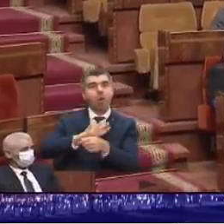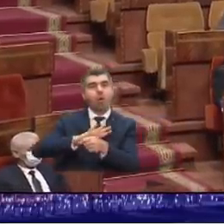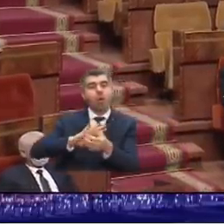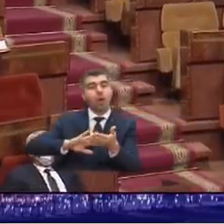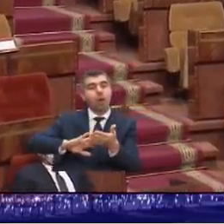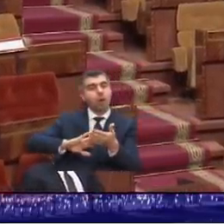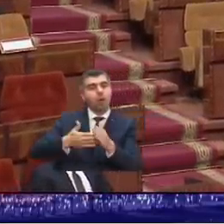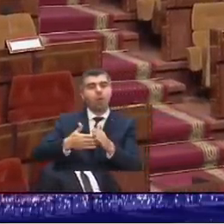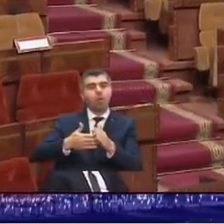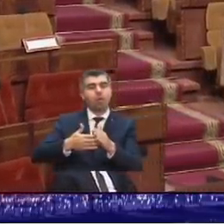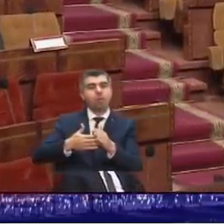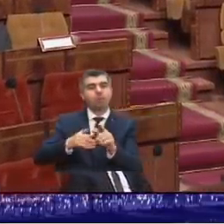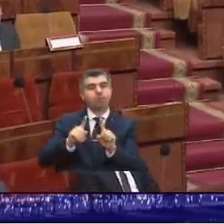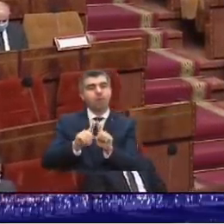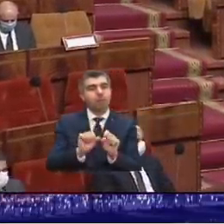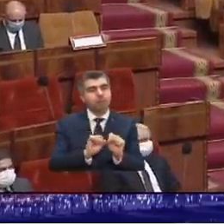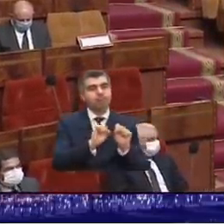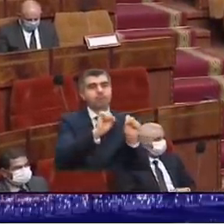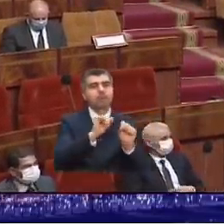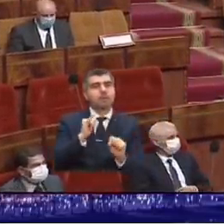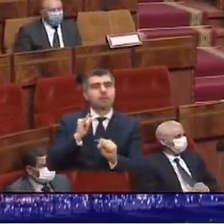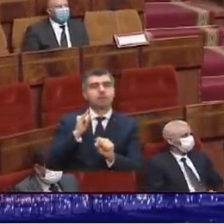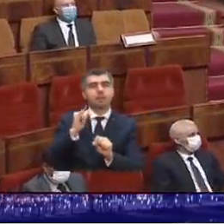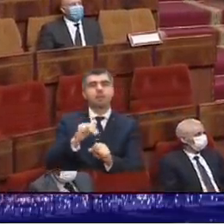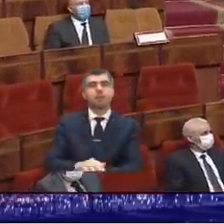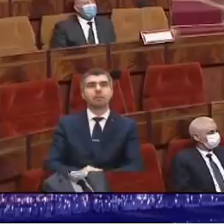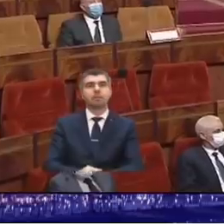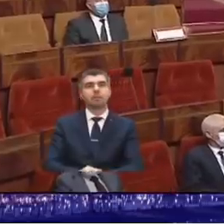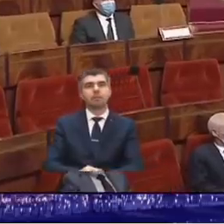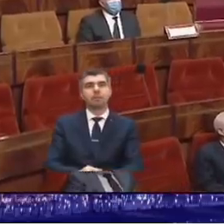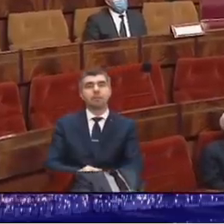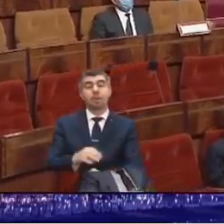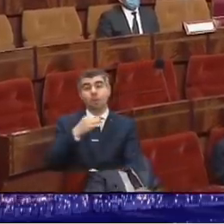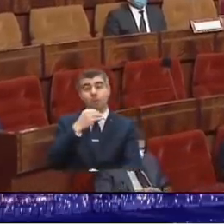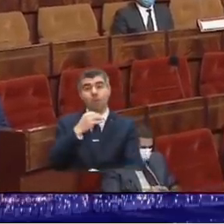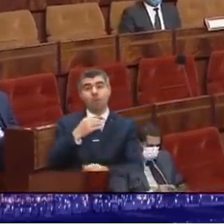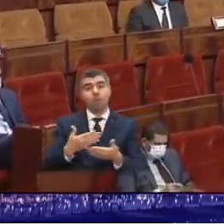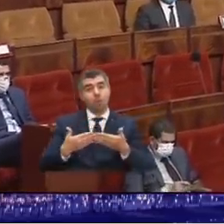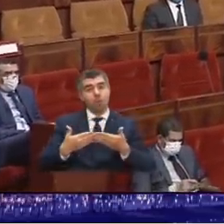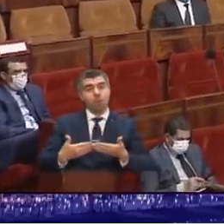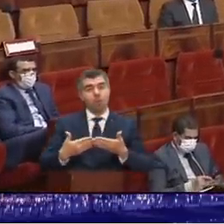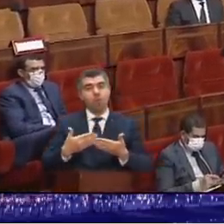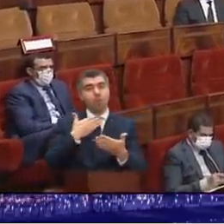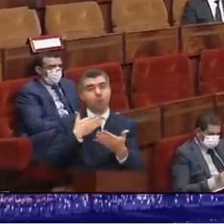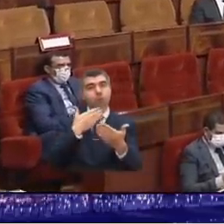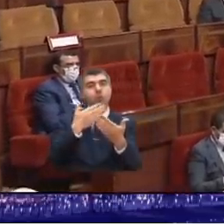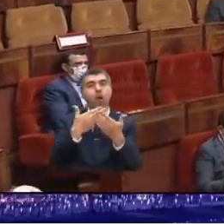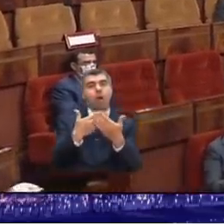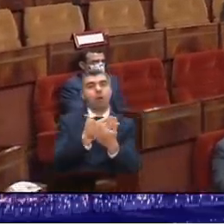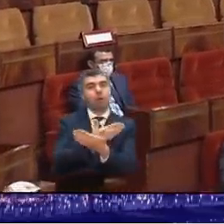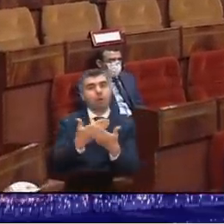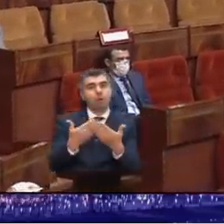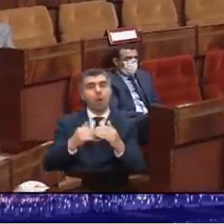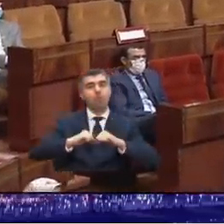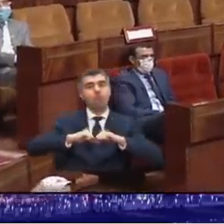الجائحه واضع بعين الاعتبار بطبيعه الحال هذا الجانب ديال باش يواكب المقاولات. وعندك القانون التعديلي